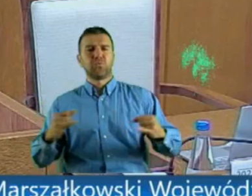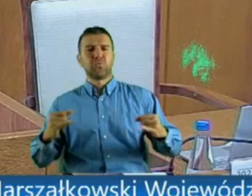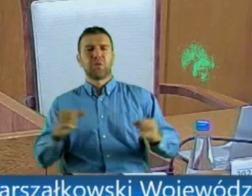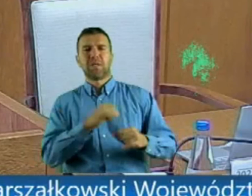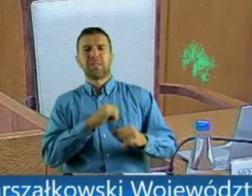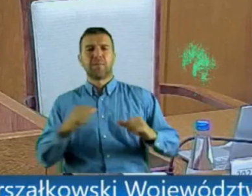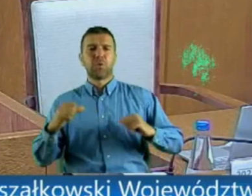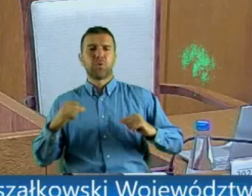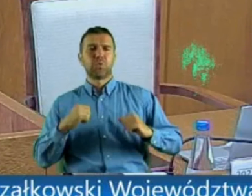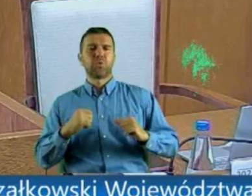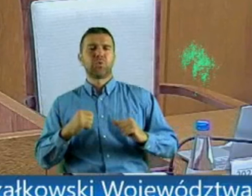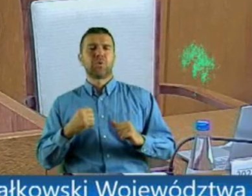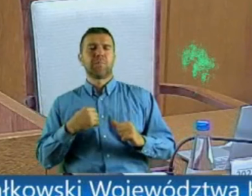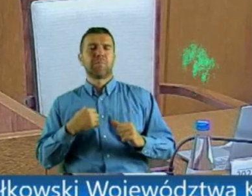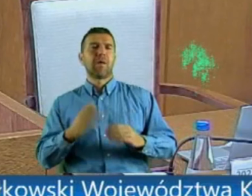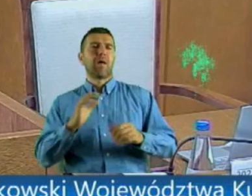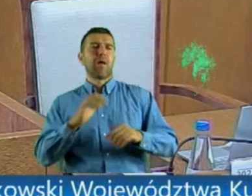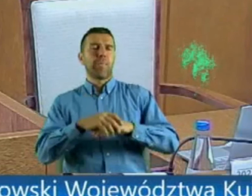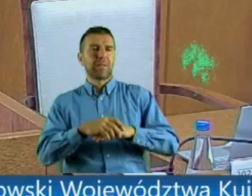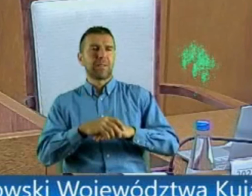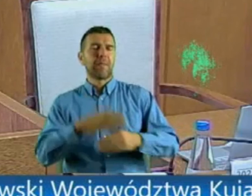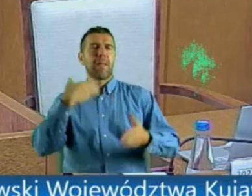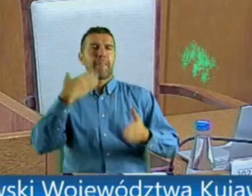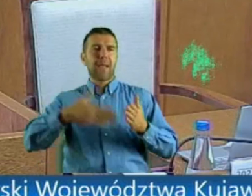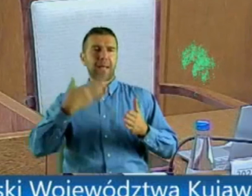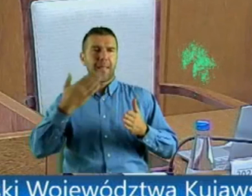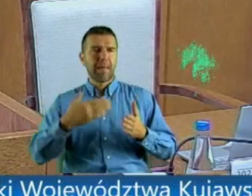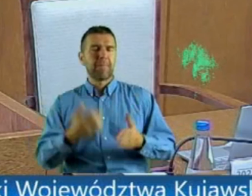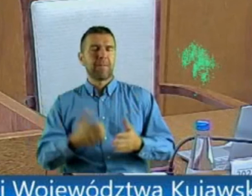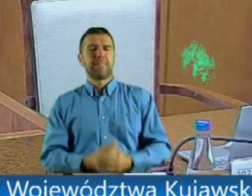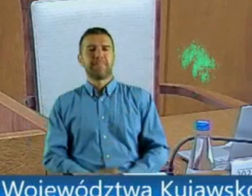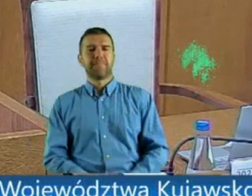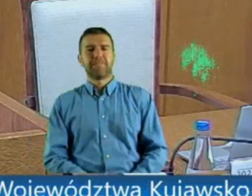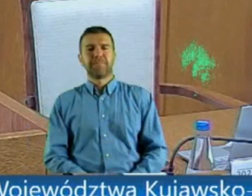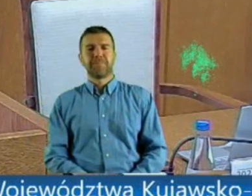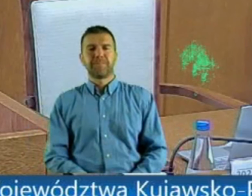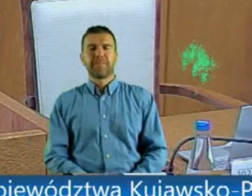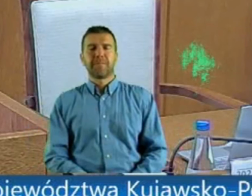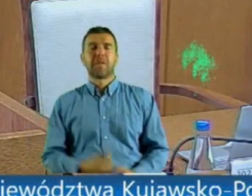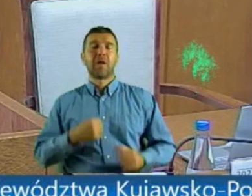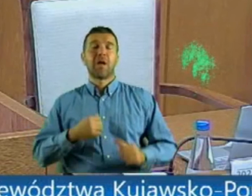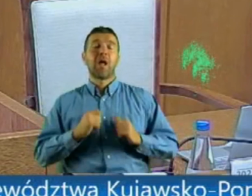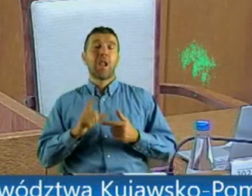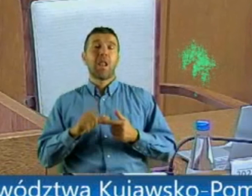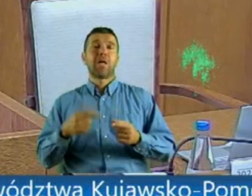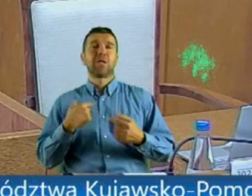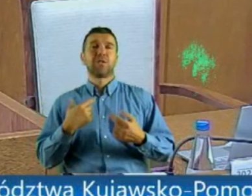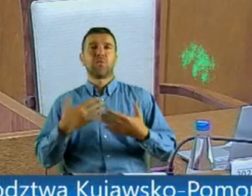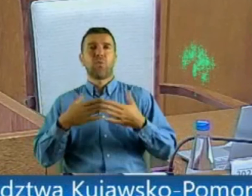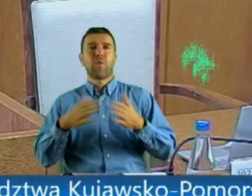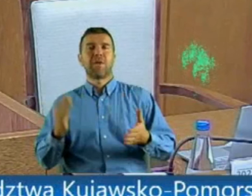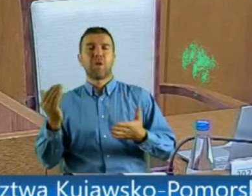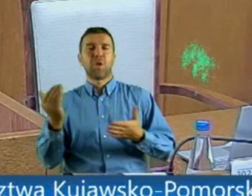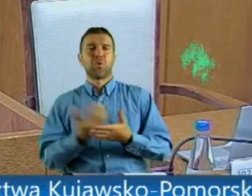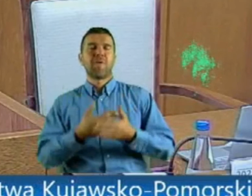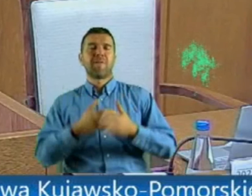województw byliby partnerami, prelegentami, moderatorami, ale też chciałbym otworzyć nowe